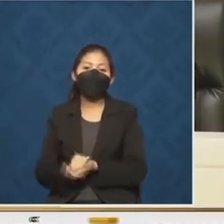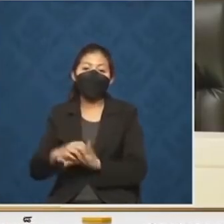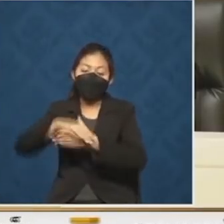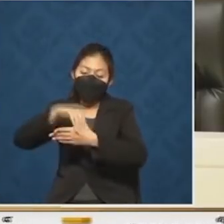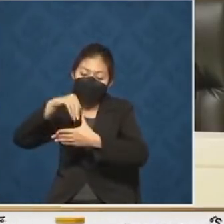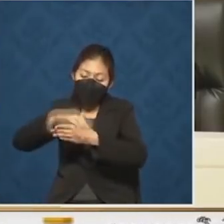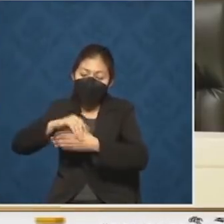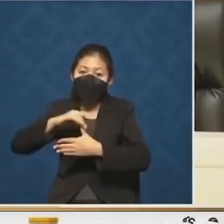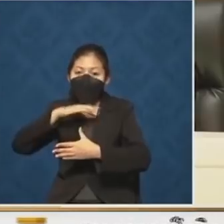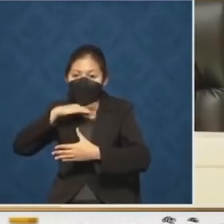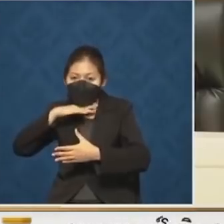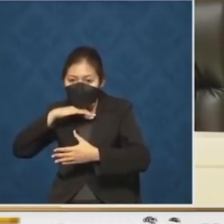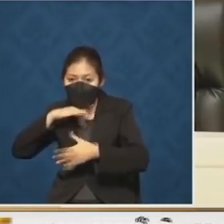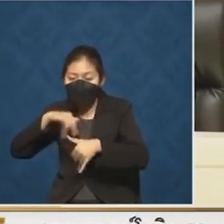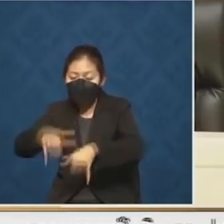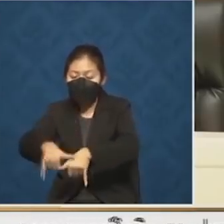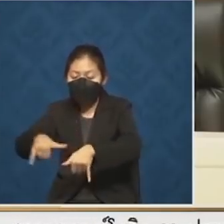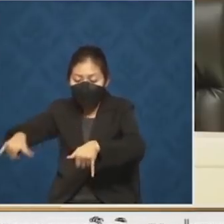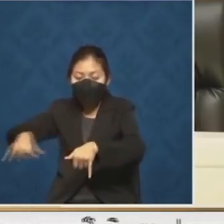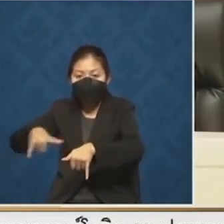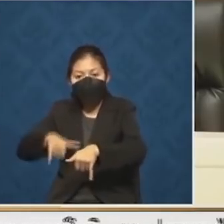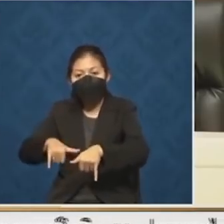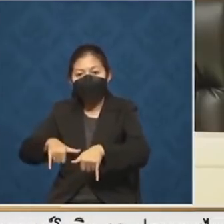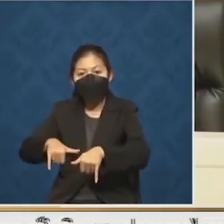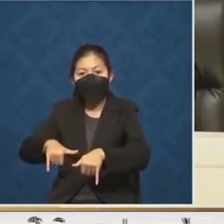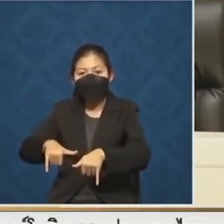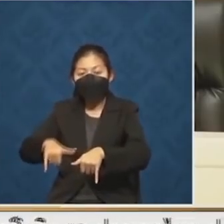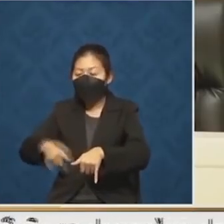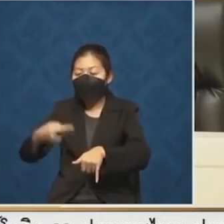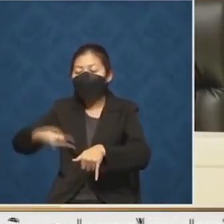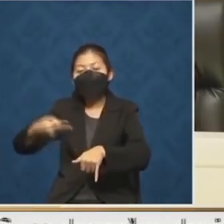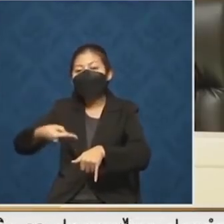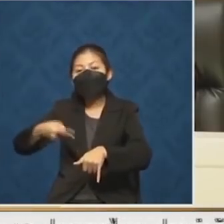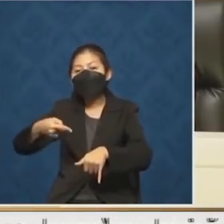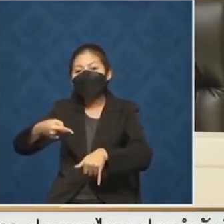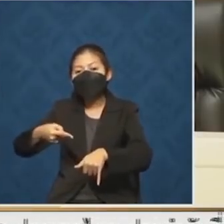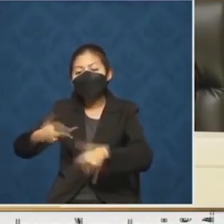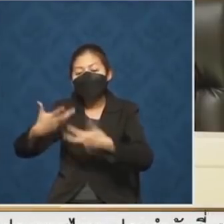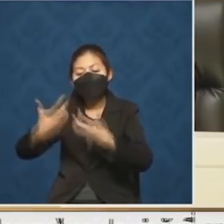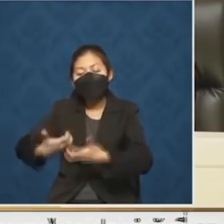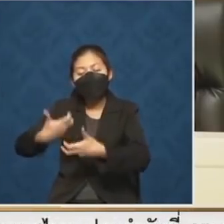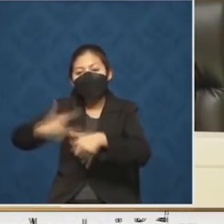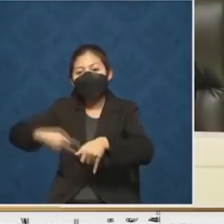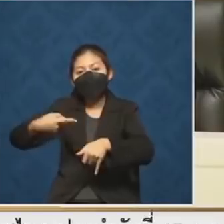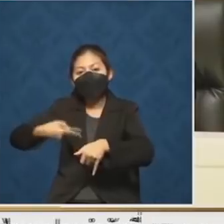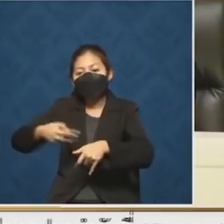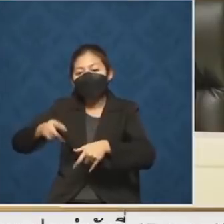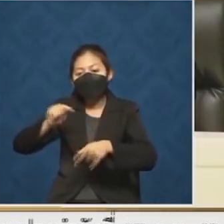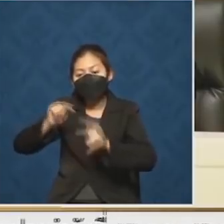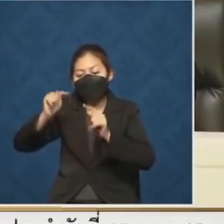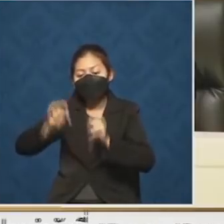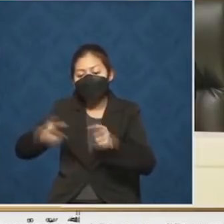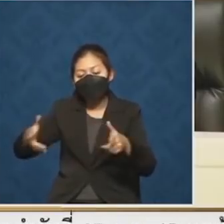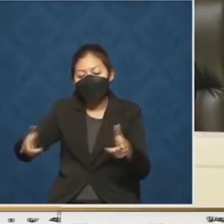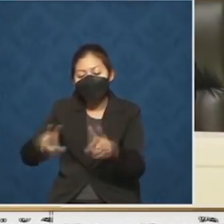เนื้อหมูตัวหมูเนี่ยมันไม่ได้หายไปไหนพอที่บริโภค